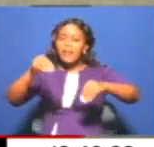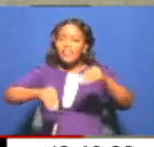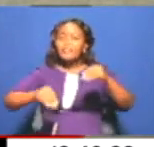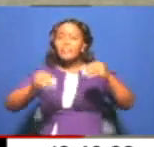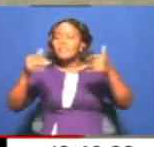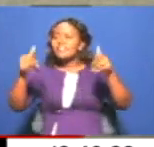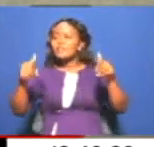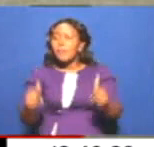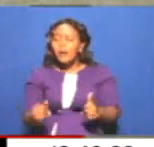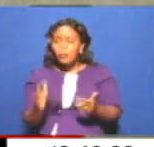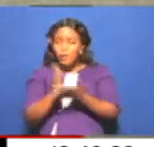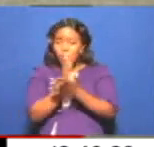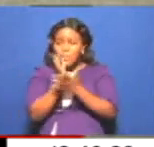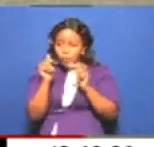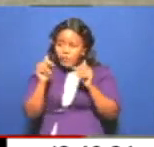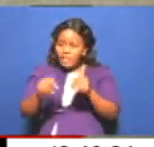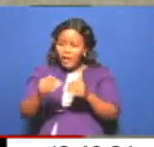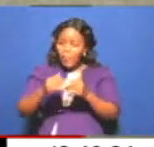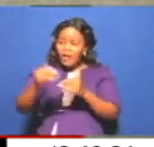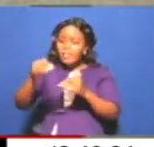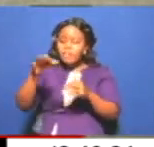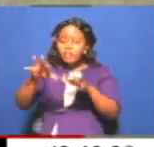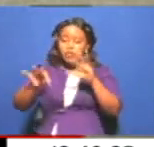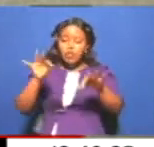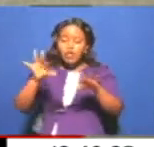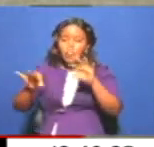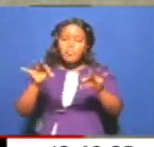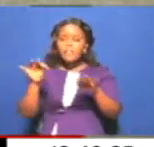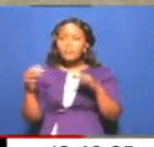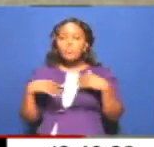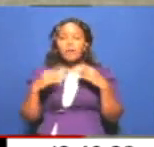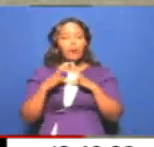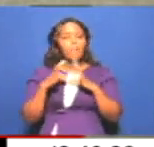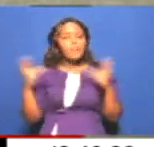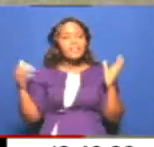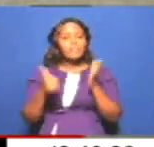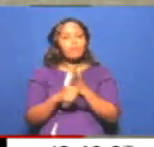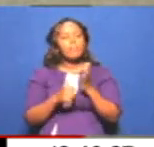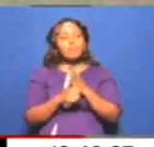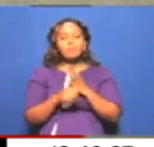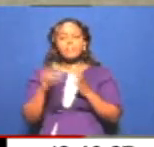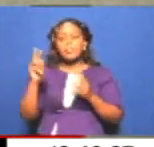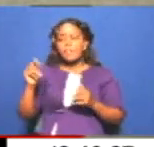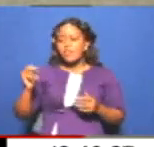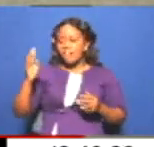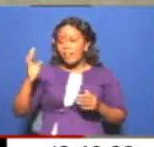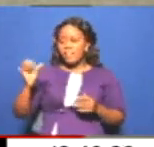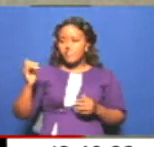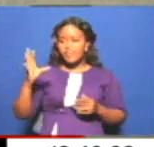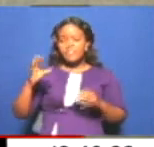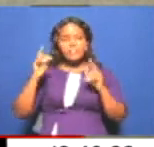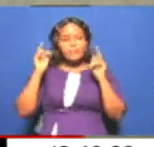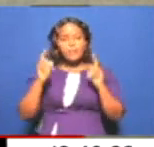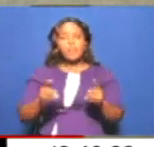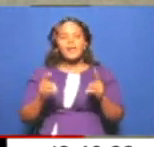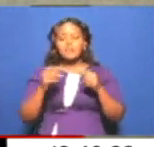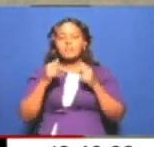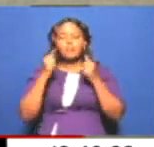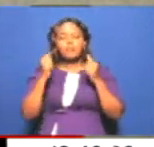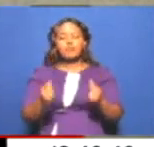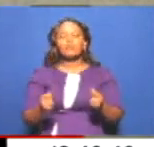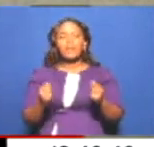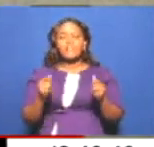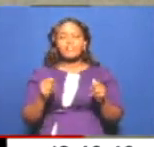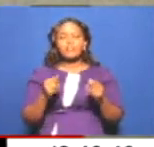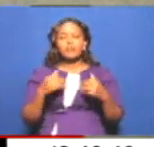mingi zitatokezea nchini pembe zote za Kenya. Kwa hivyo wasimame imara na watokeze na wasimame kwa jukumu lao